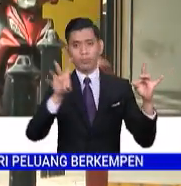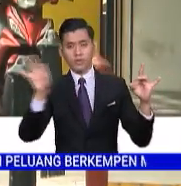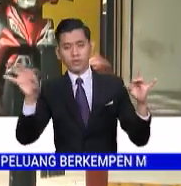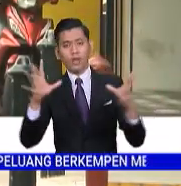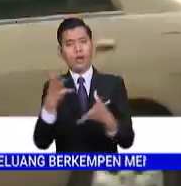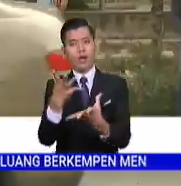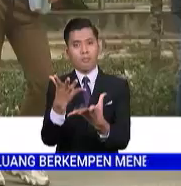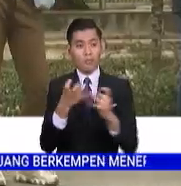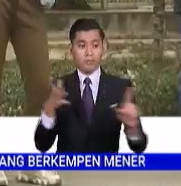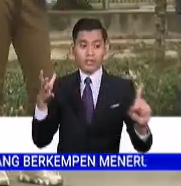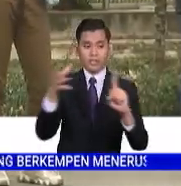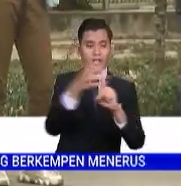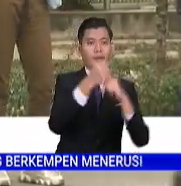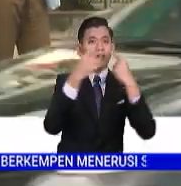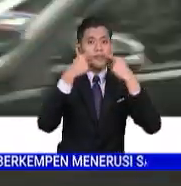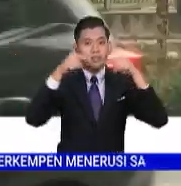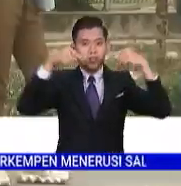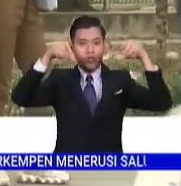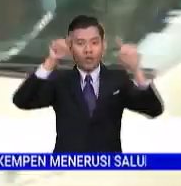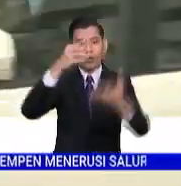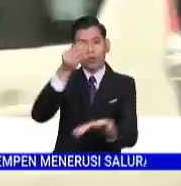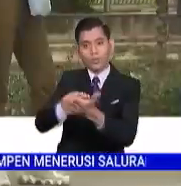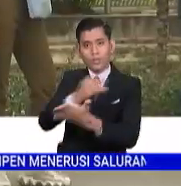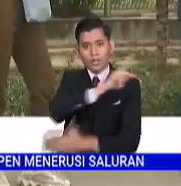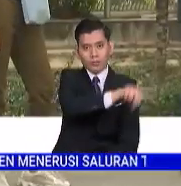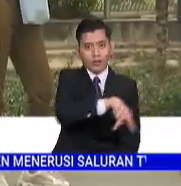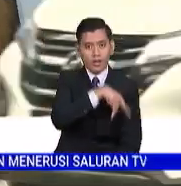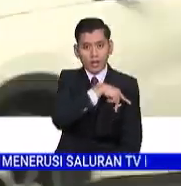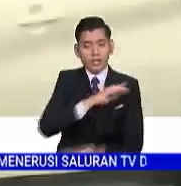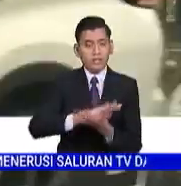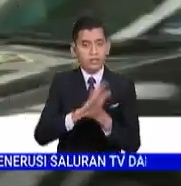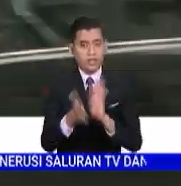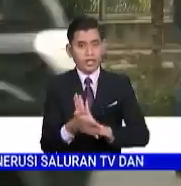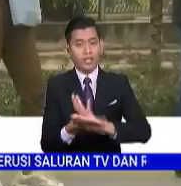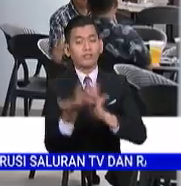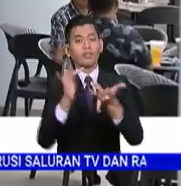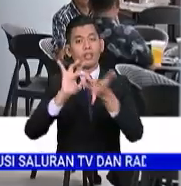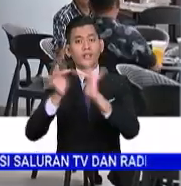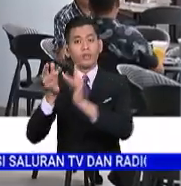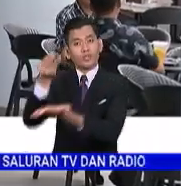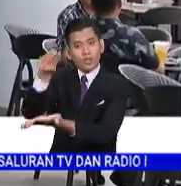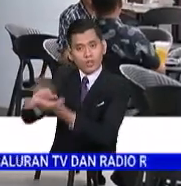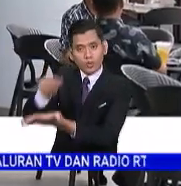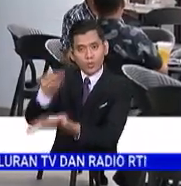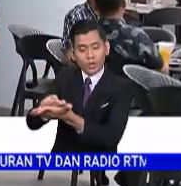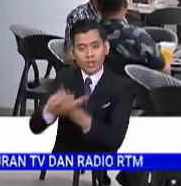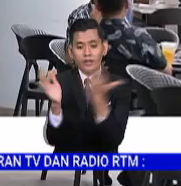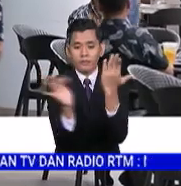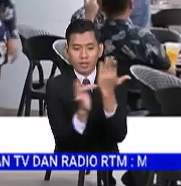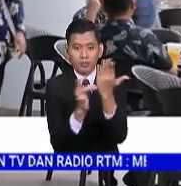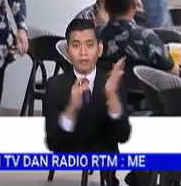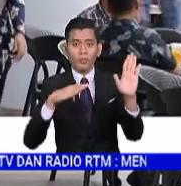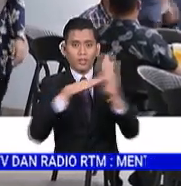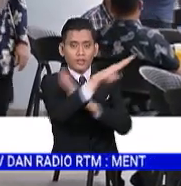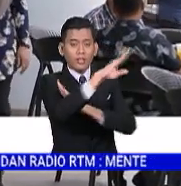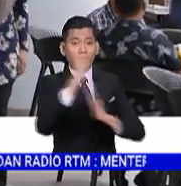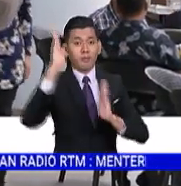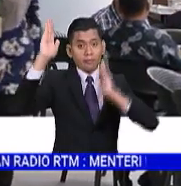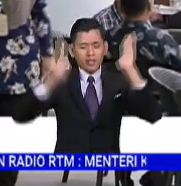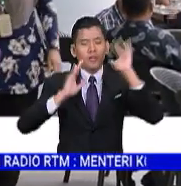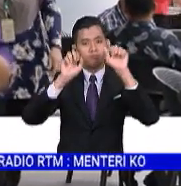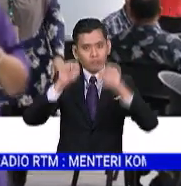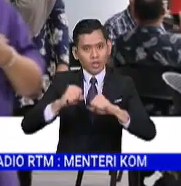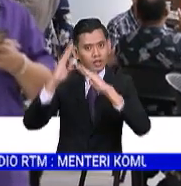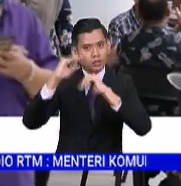mencapai kejayaan kewangan peribadi. Justru perkembangan teknologi kewangan yang pesat di Malaysia diharapkan